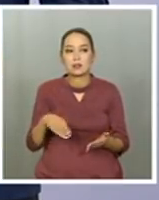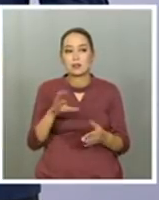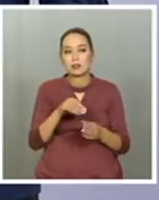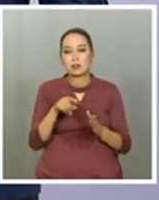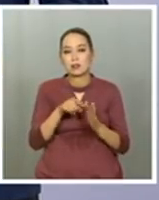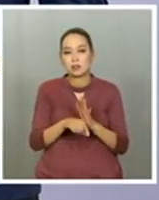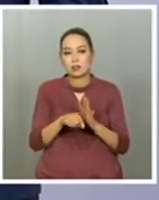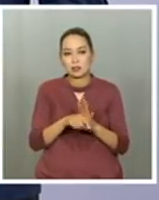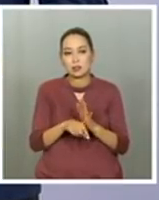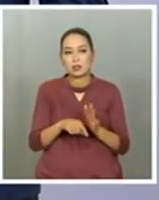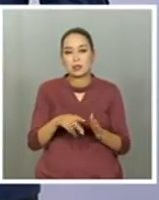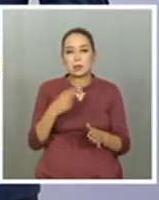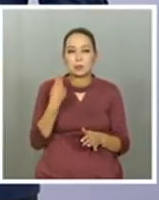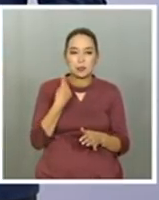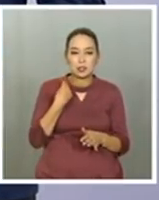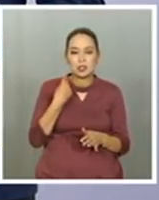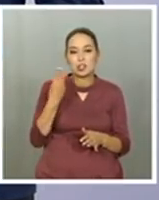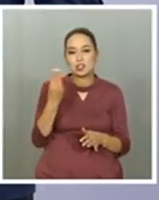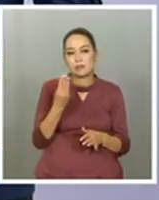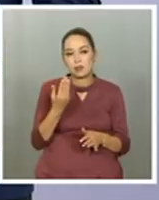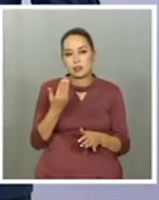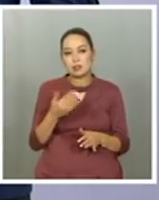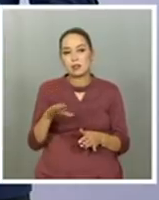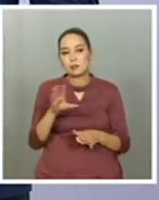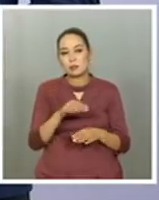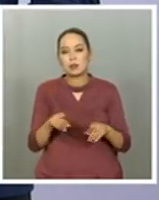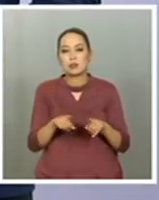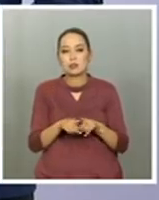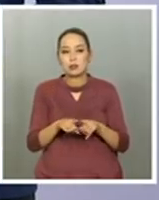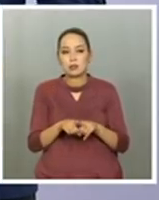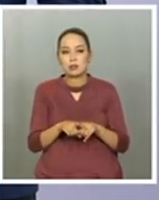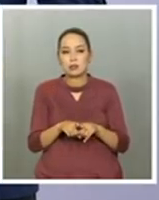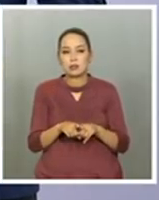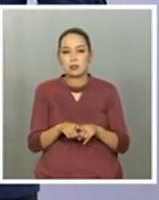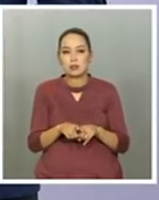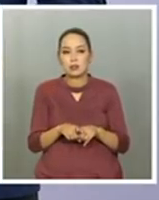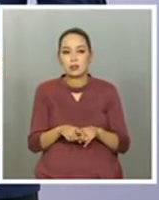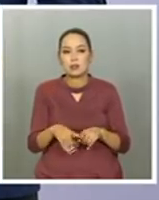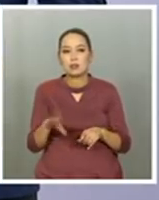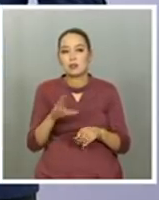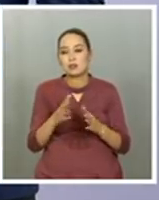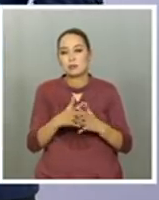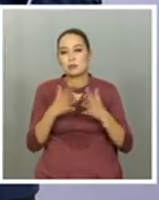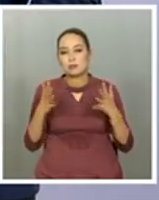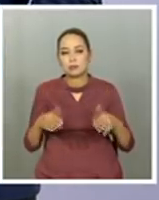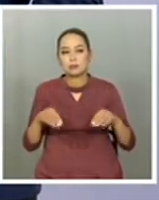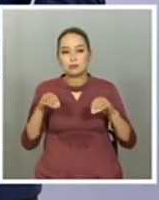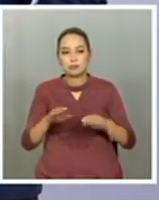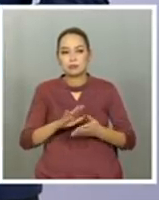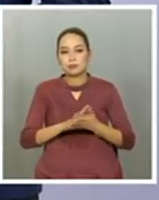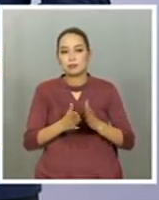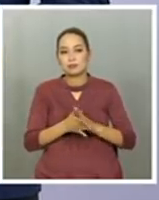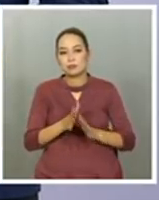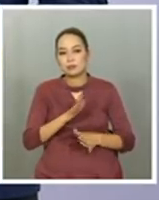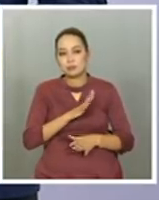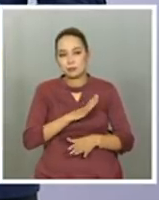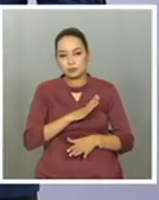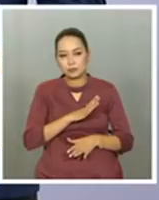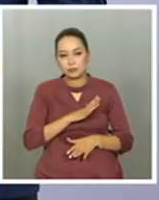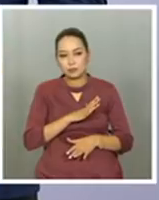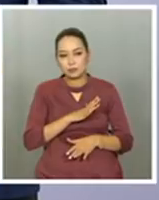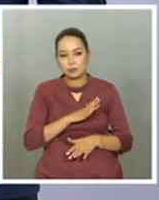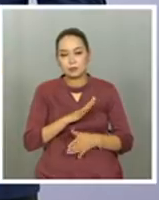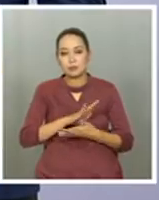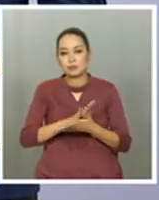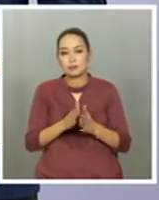яғни Версаль сарайындағы және Вашингтон жеріндегі үлкен халықаралық келісімдер жасалды. Және осы